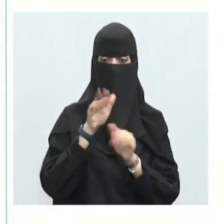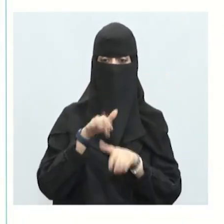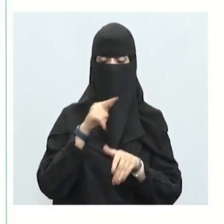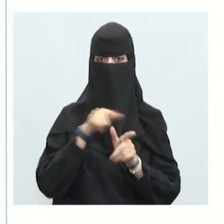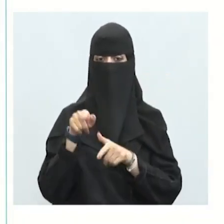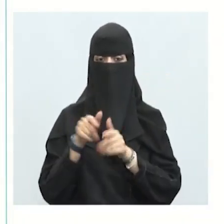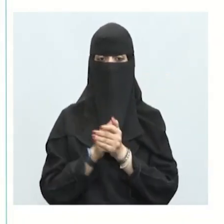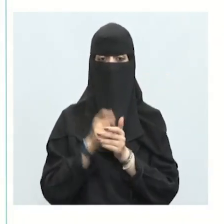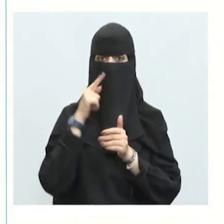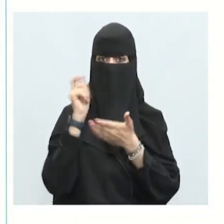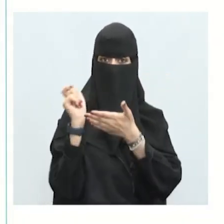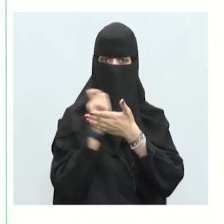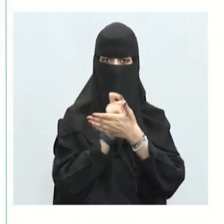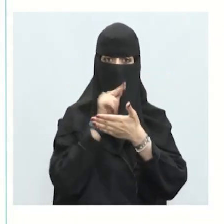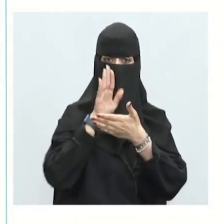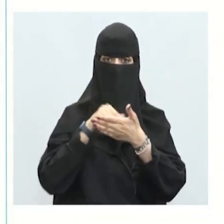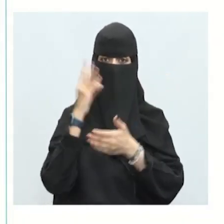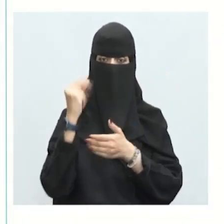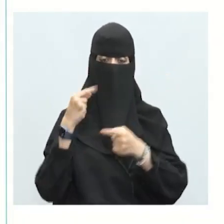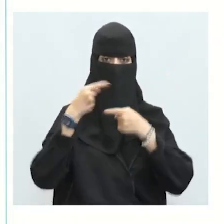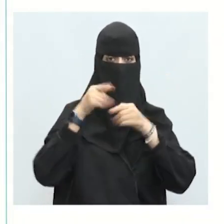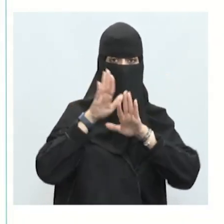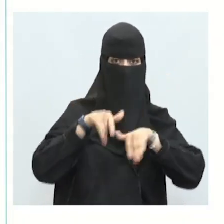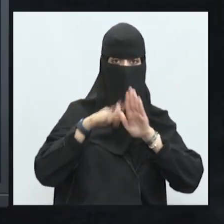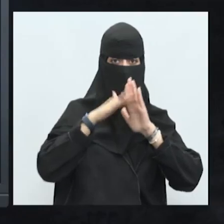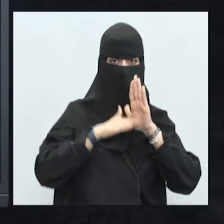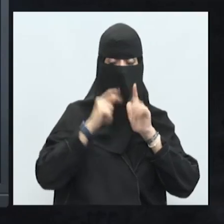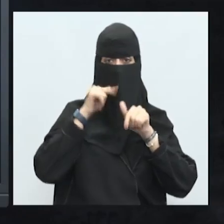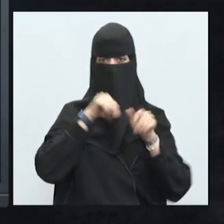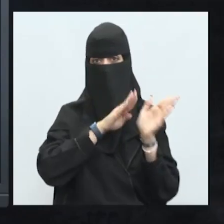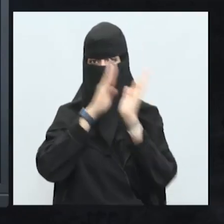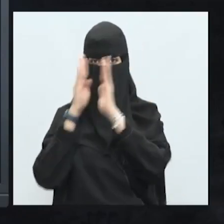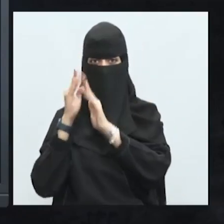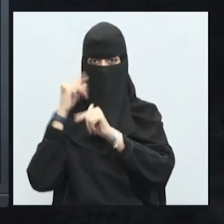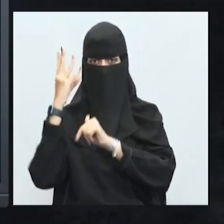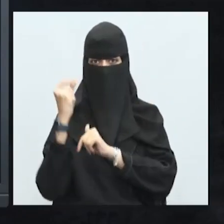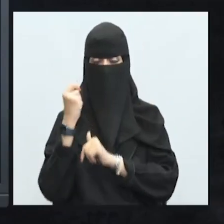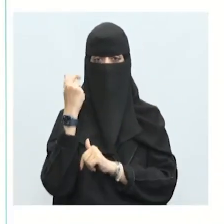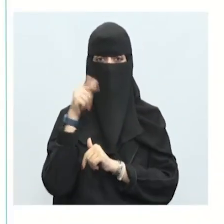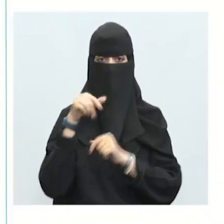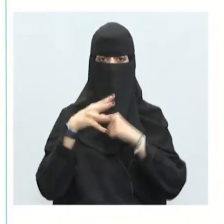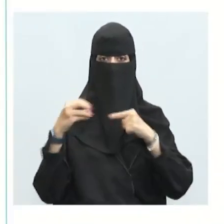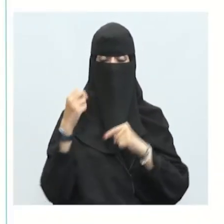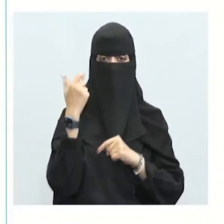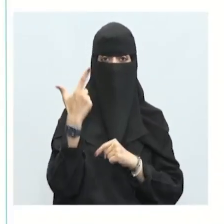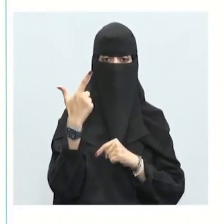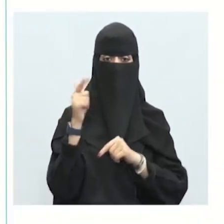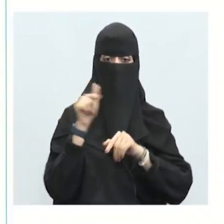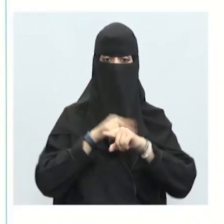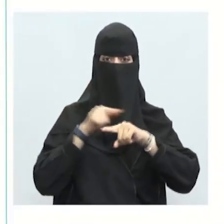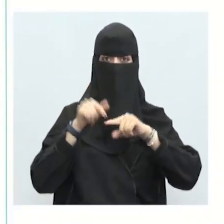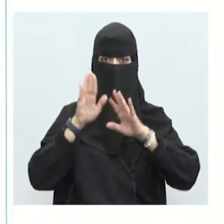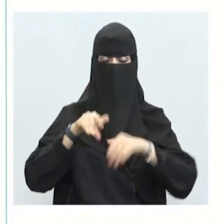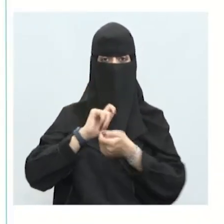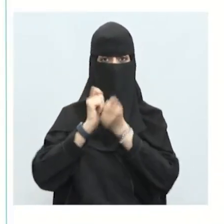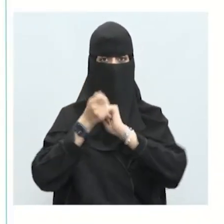عندنا اكتب نتيجه البرنامج التالي تم اسناد رقم سالب س الى